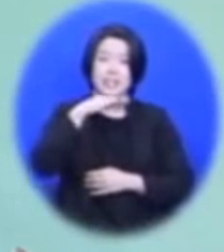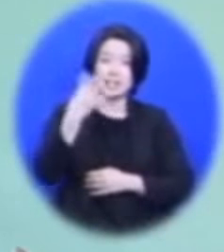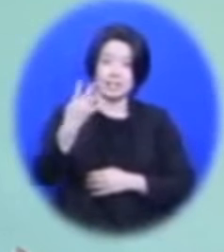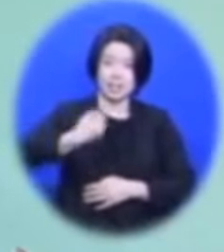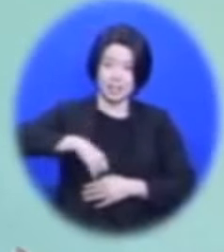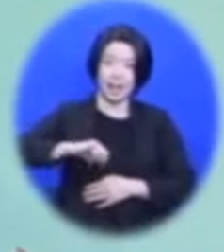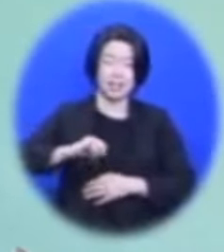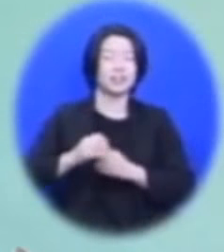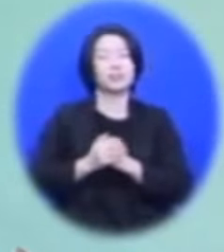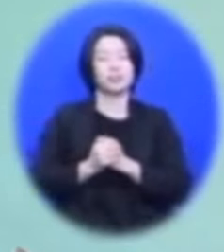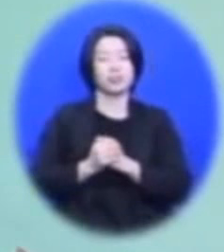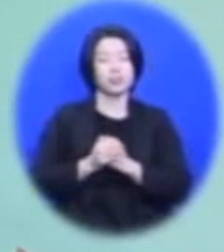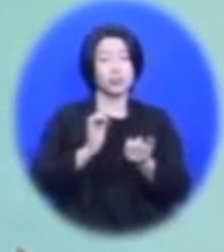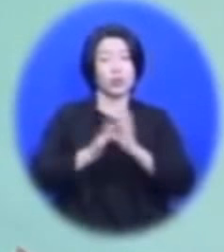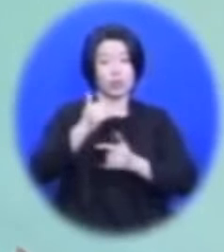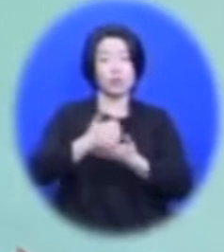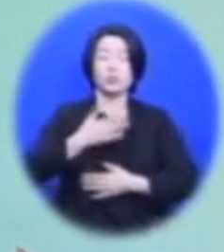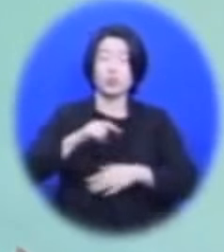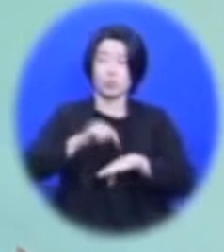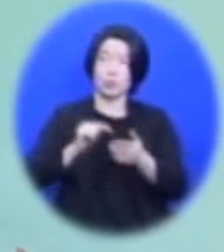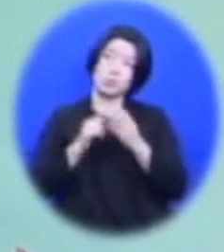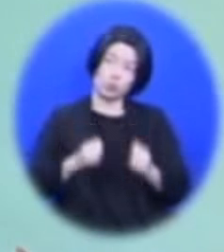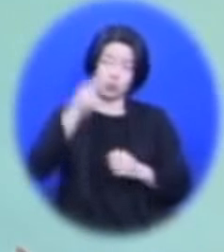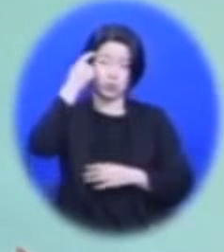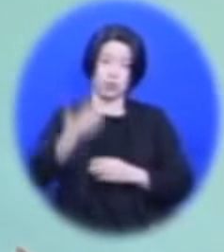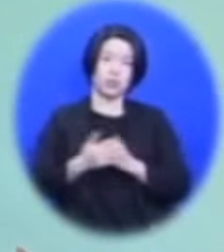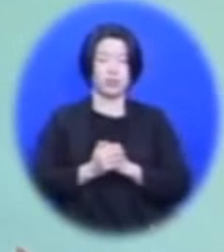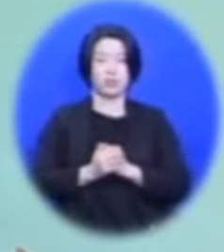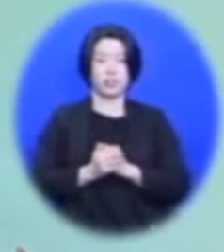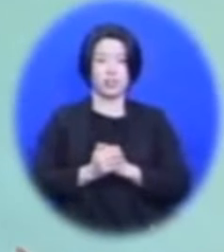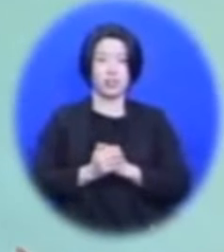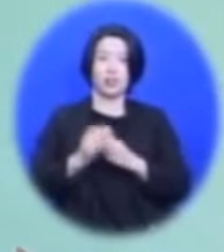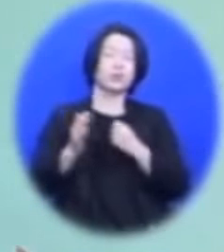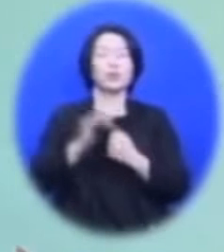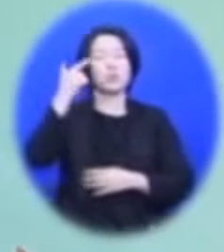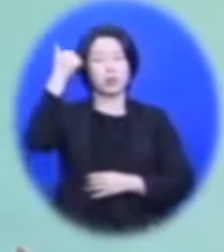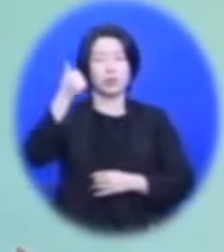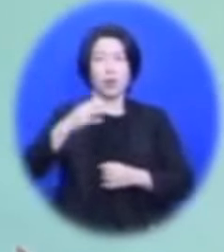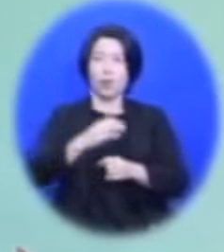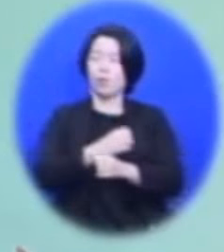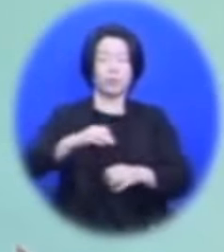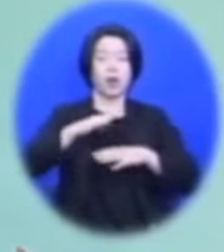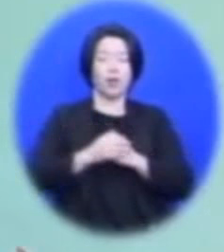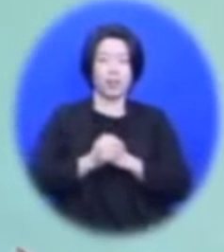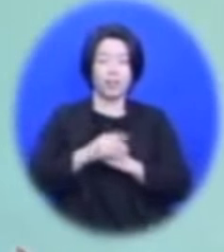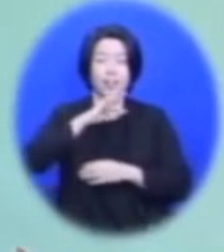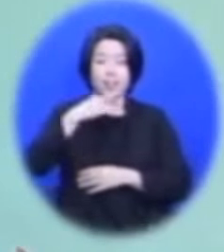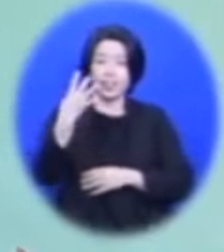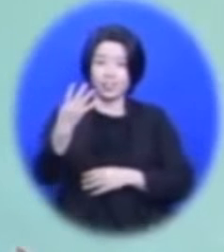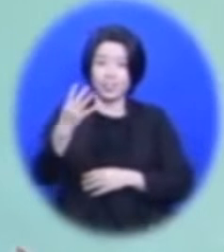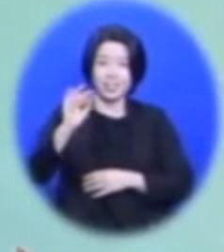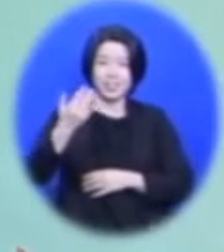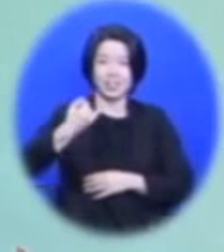딸아이가 예수님이 제 마음에 계시잖아요. 그래서 목사님이 엄청 놀랐다는 거예요. 아, 네 살 된 아이도